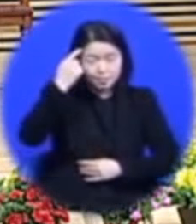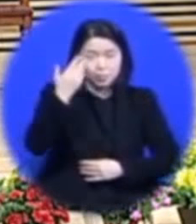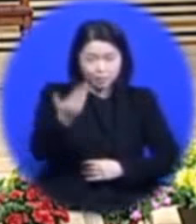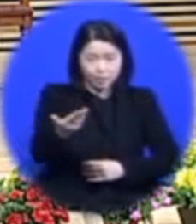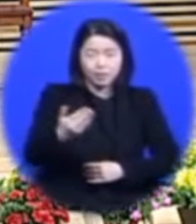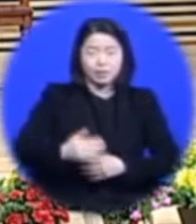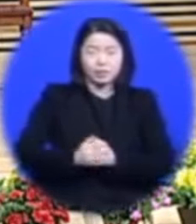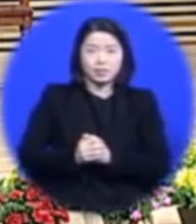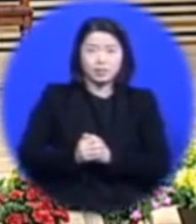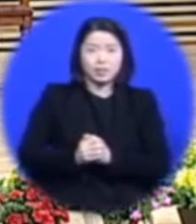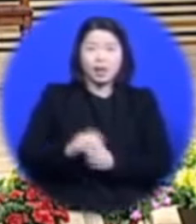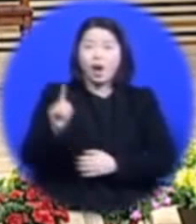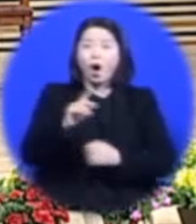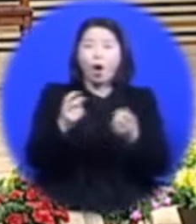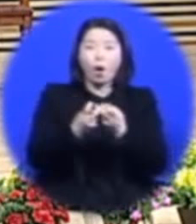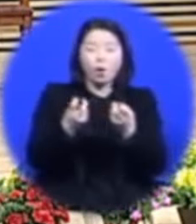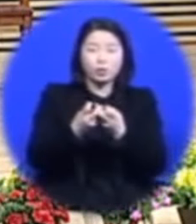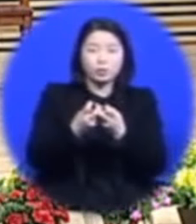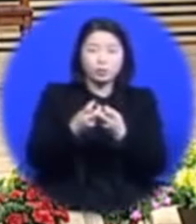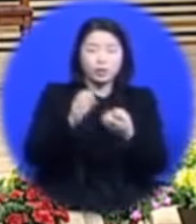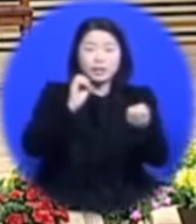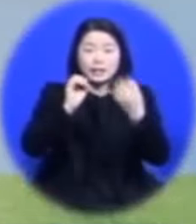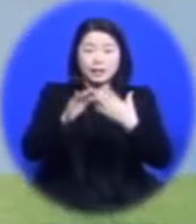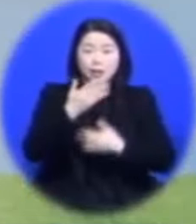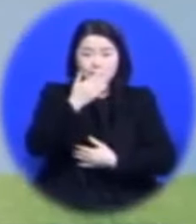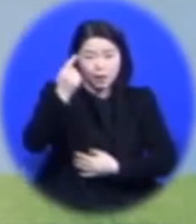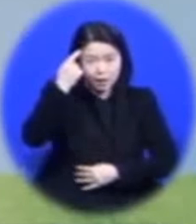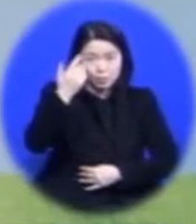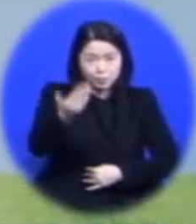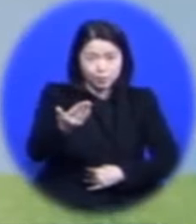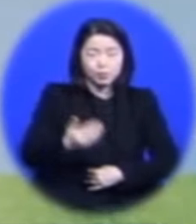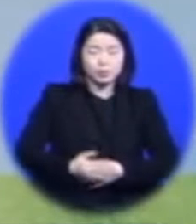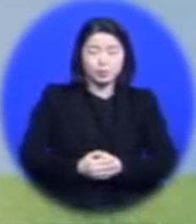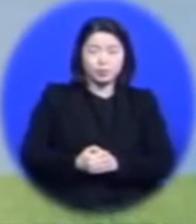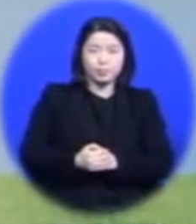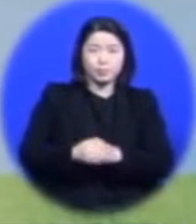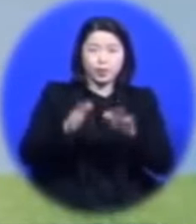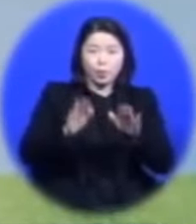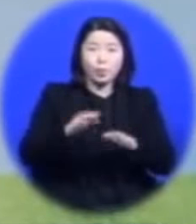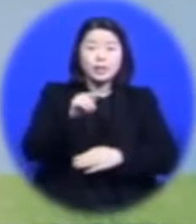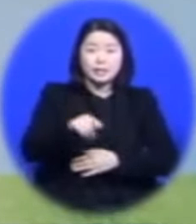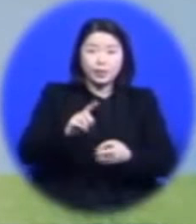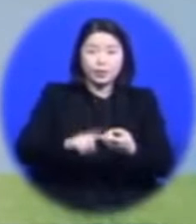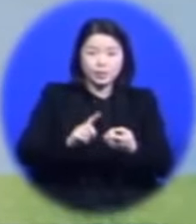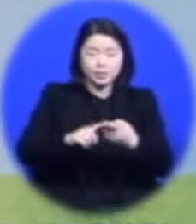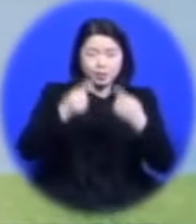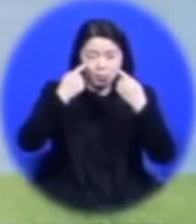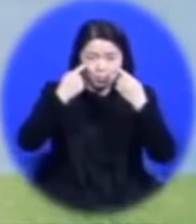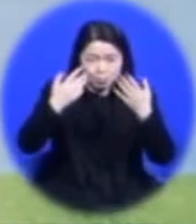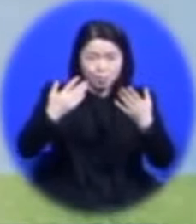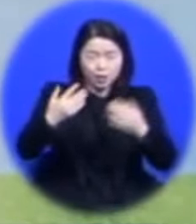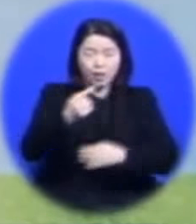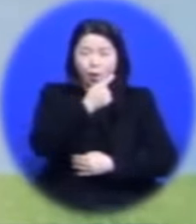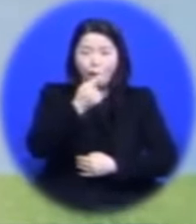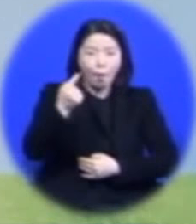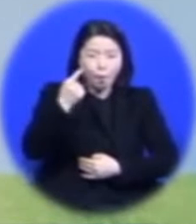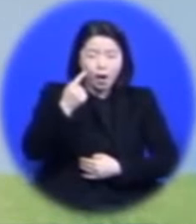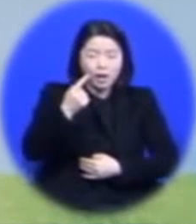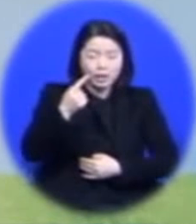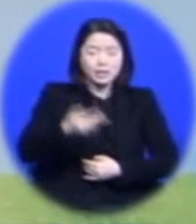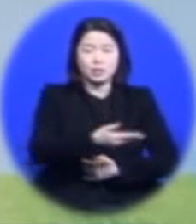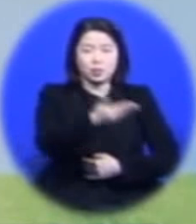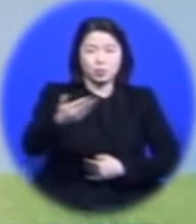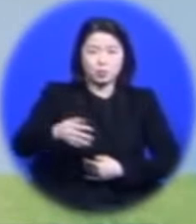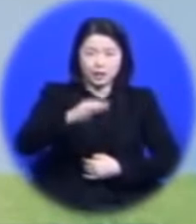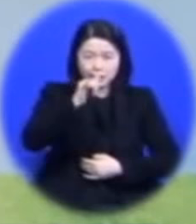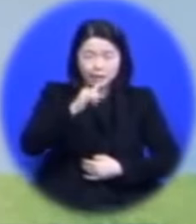맞습니까 어떻게 그렇게 말씀하실 수 있습니까 오늘 그 점에 대한 분명한 확인이 여러분에게 있기를